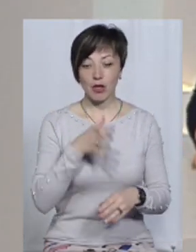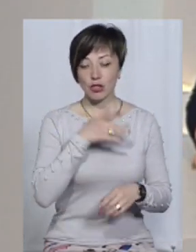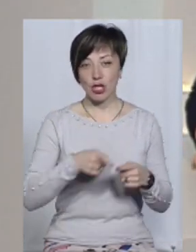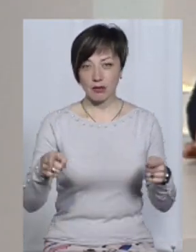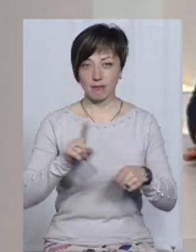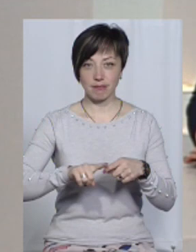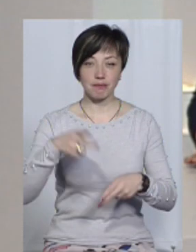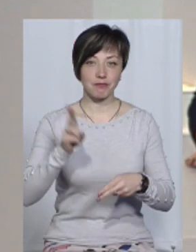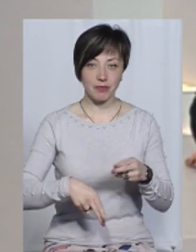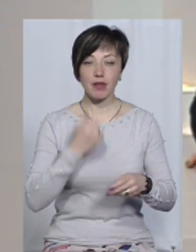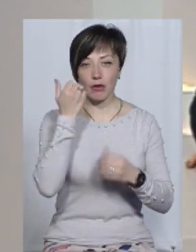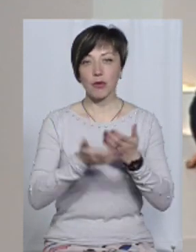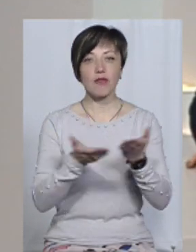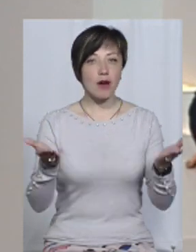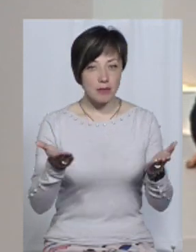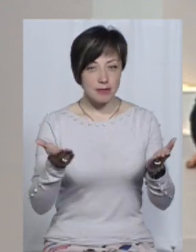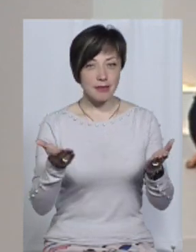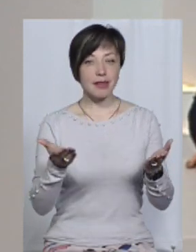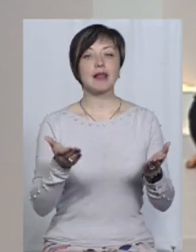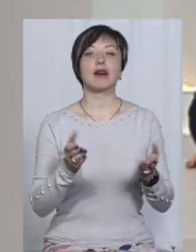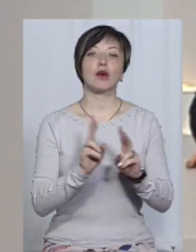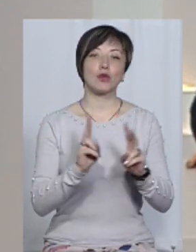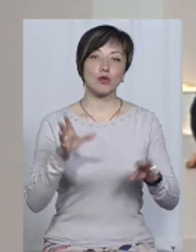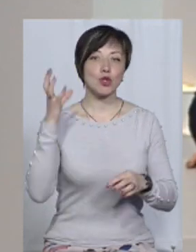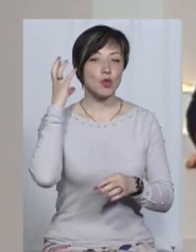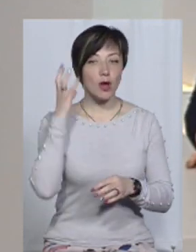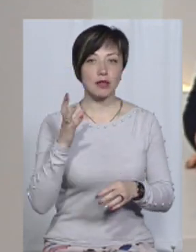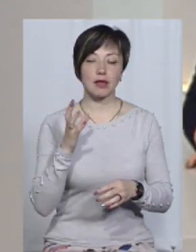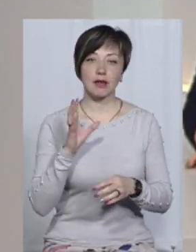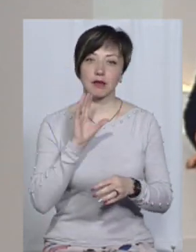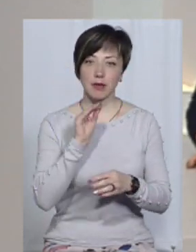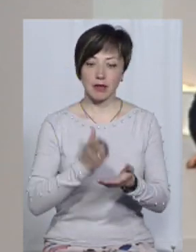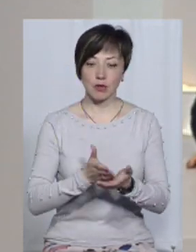час добігає кінця. Дякую вам, шановні глядачі, і ті, хто буде слухати